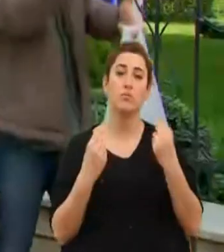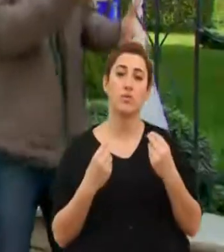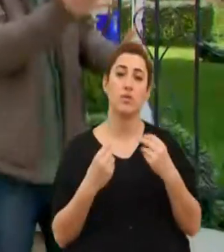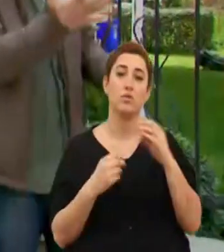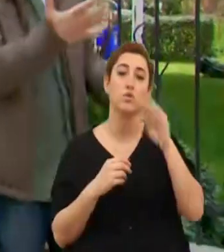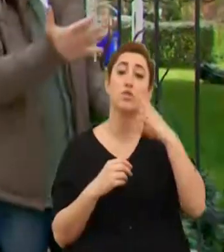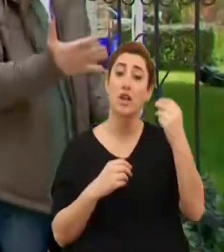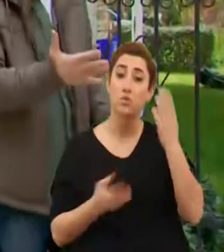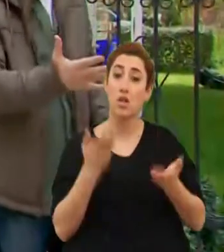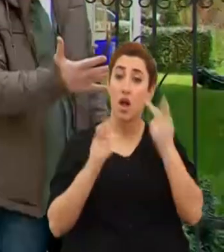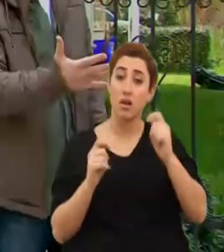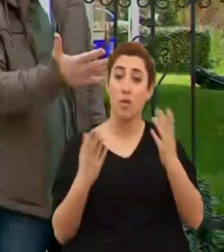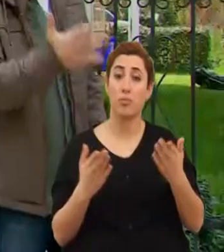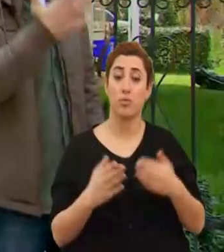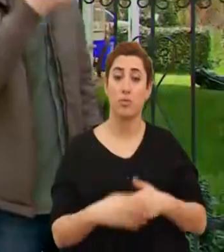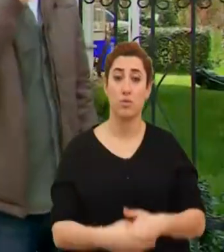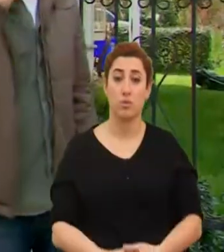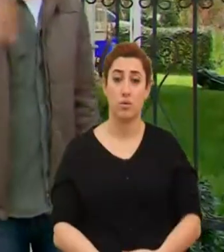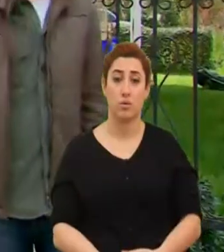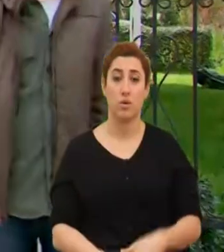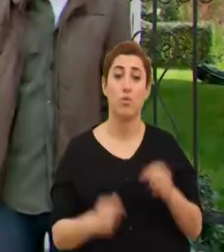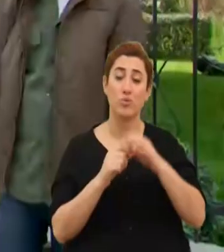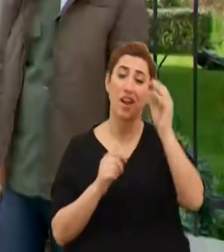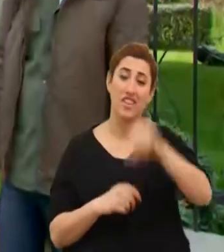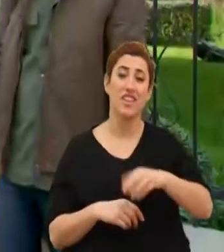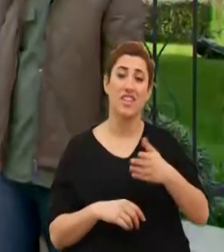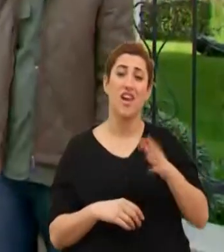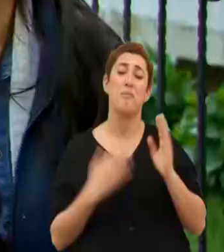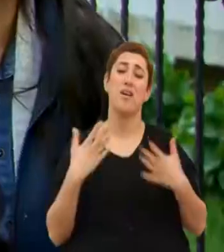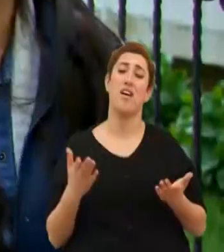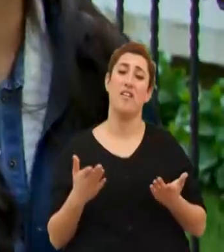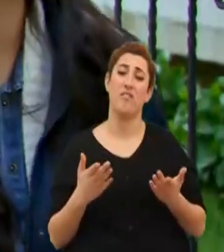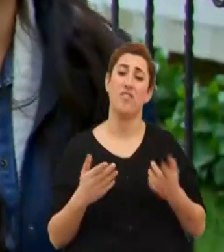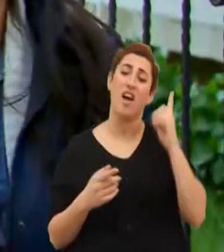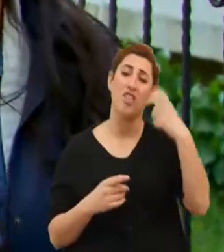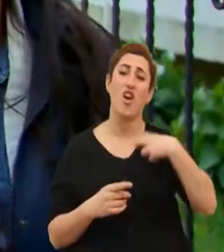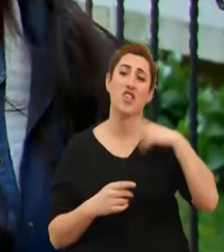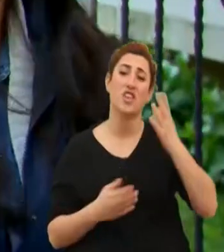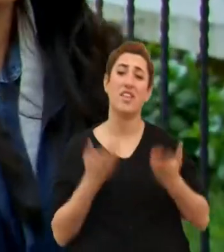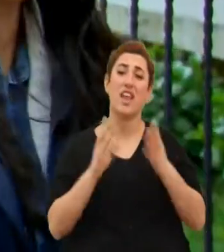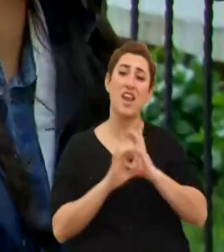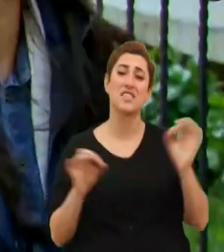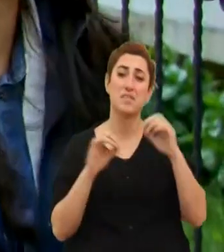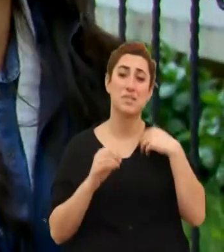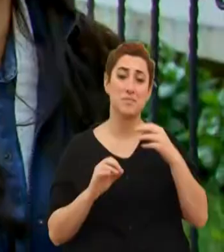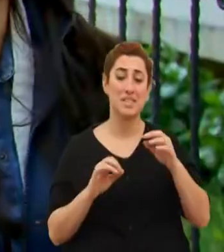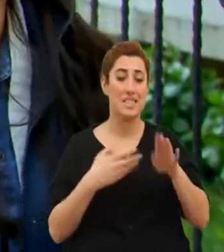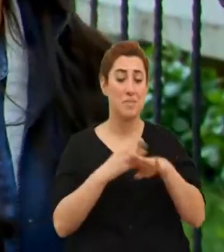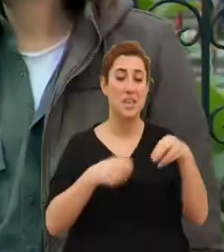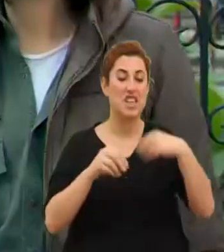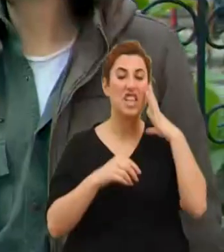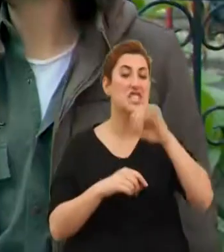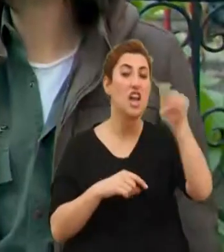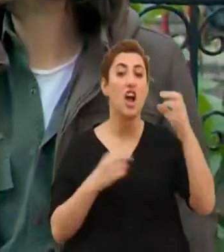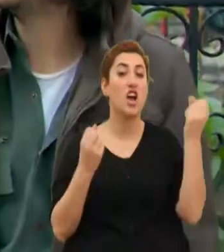Ya çocuk ne güzel tartıyordu. Burhan in aşağı. Aman ya Allah aşkına ya. Terazisi bizim gibi sebze satan kaç insan var